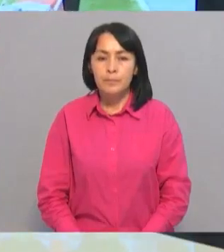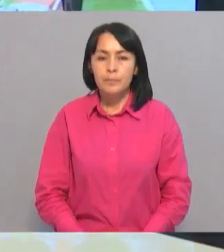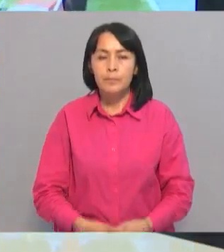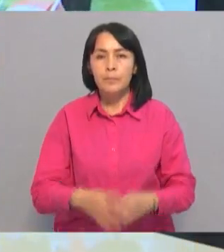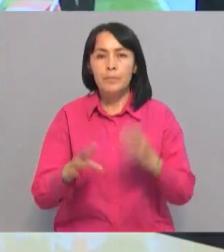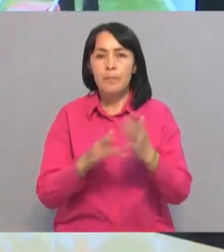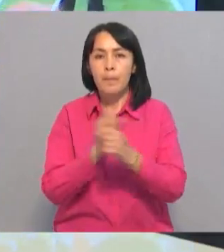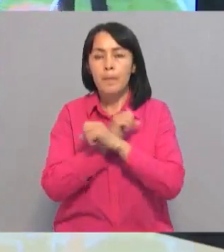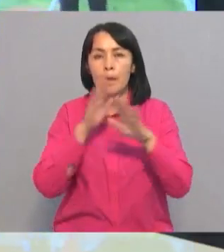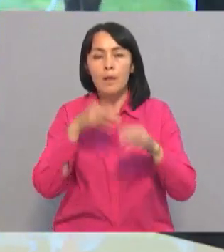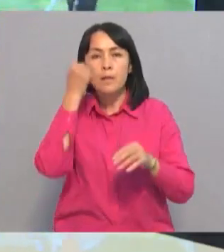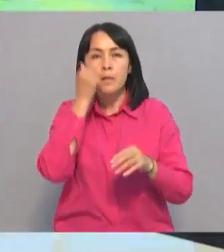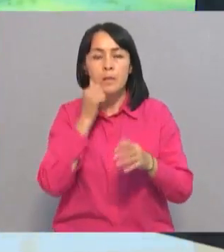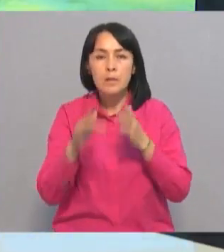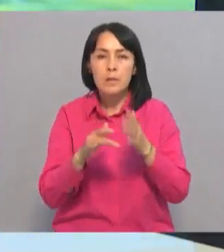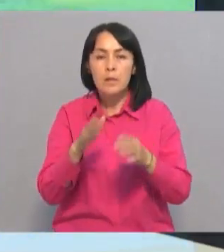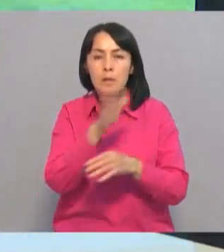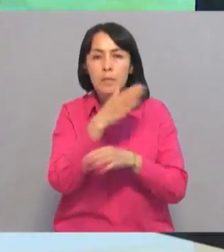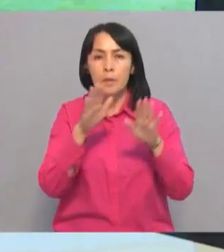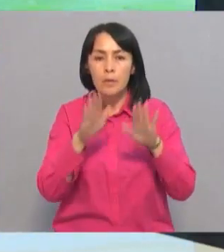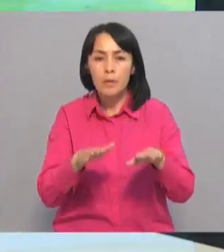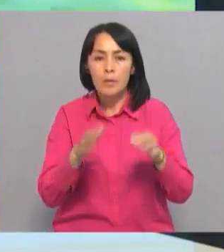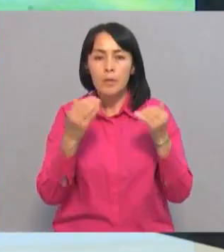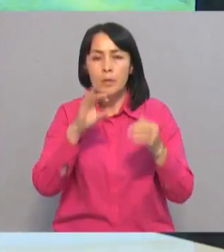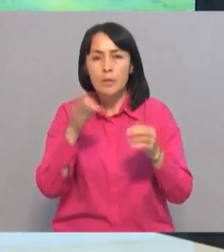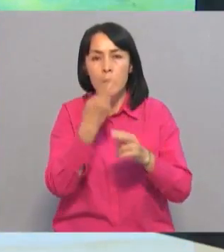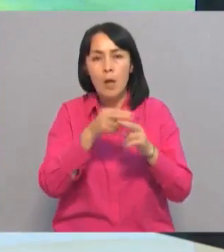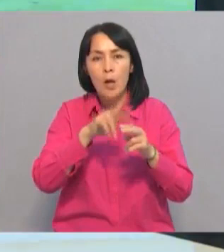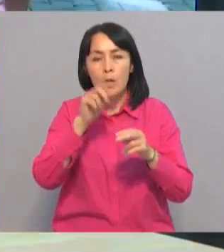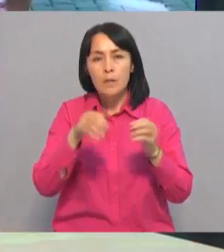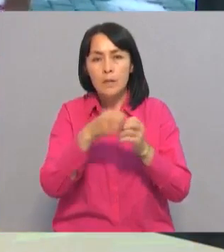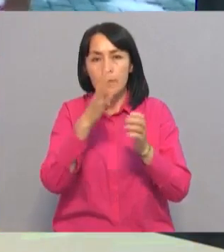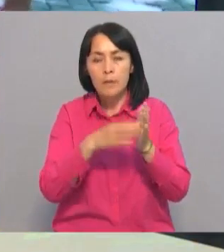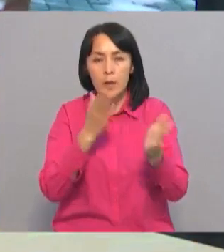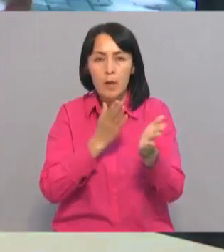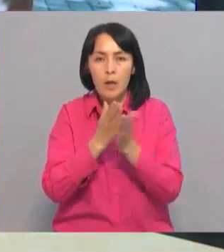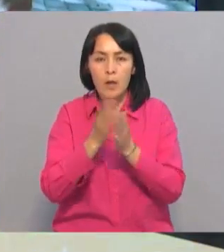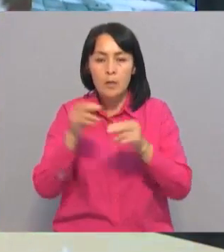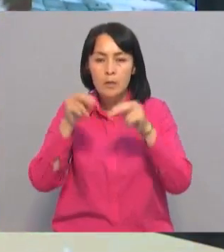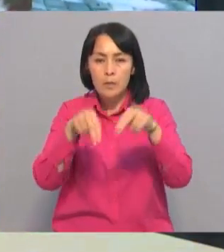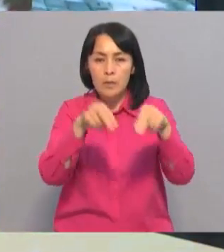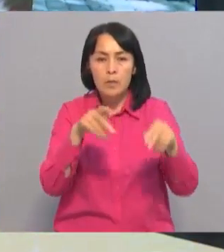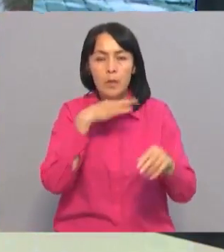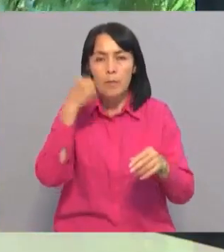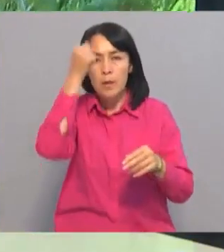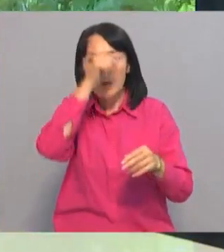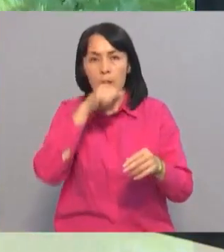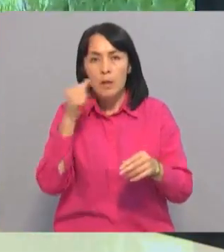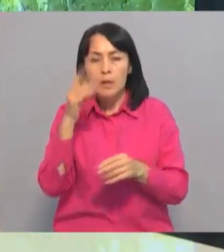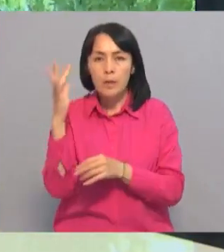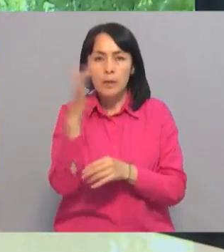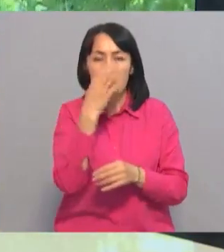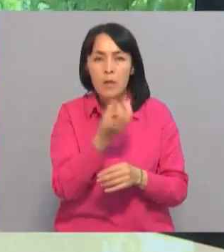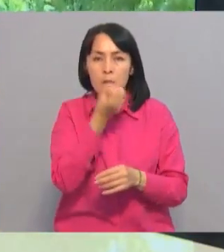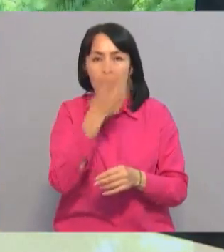Центральный парк – один из старейших парков Шымкента. На месте отдыха, история которого восходит к XIX веку, высажены многолетние деревья и цветы.